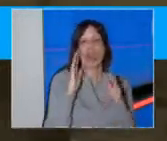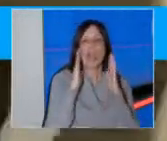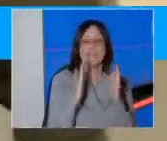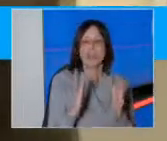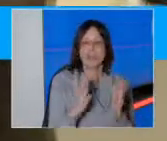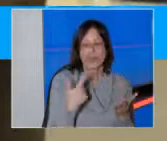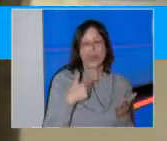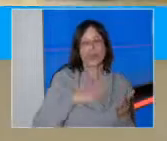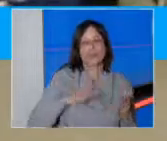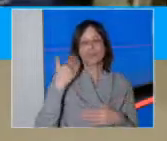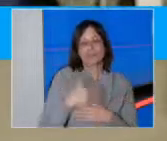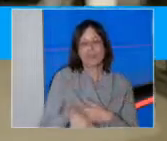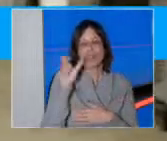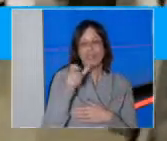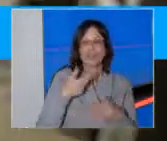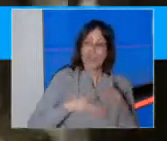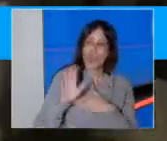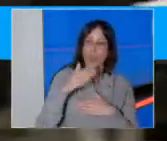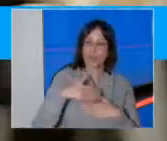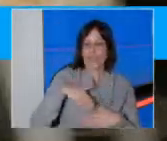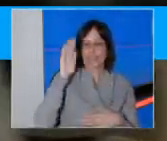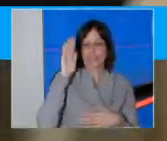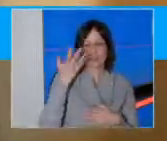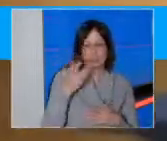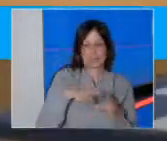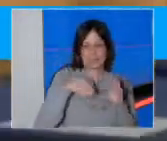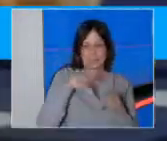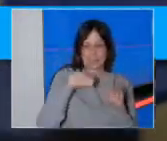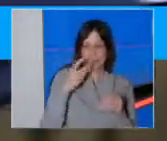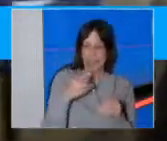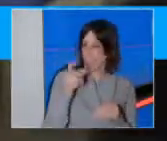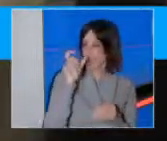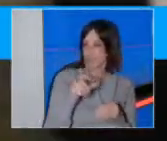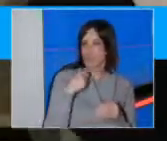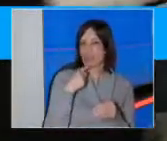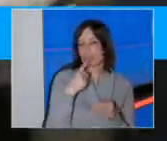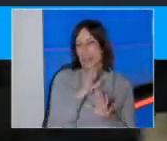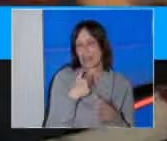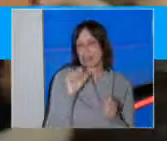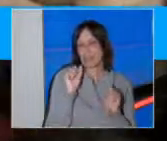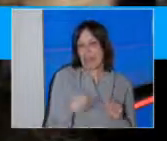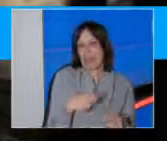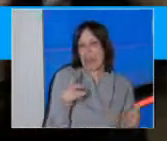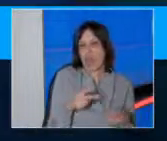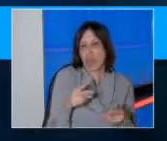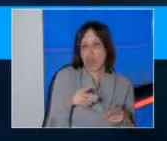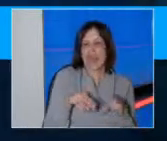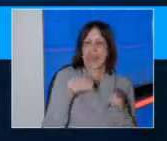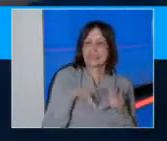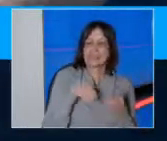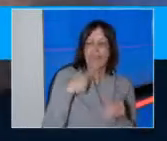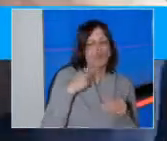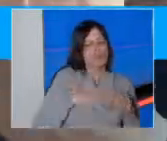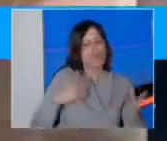רוצים גם בסופו של דבר שאנשים ילכו ויצביע. יש אנשים שאולי יגידו, אין לנו אמון בשליטה, אנחנו לא רוצים אפילו להצביע. אנחנו רוצים לעודד